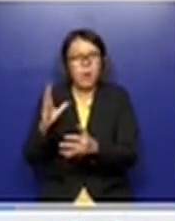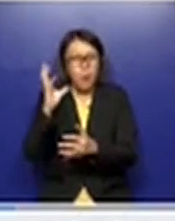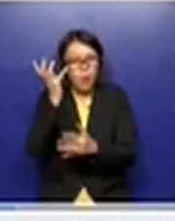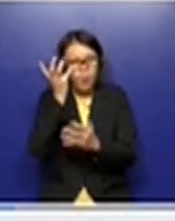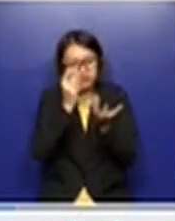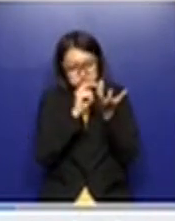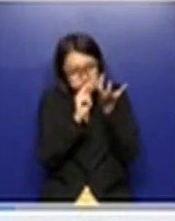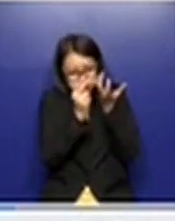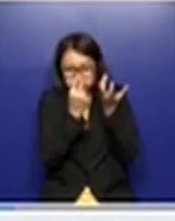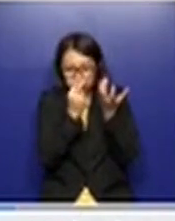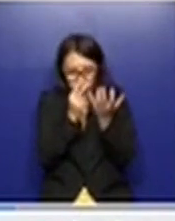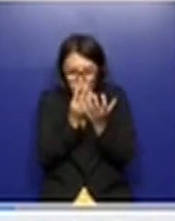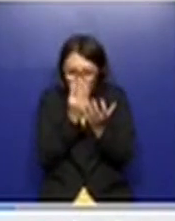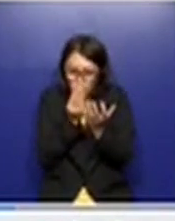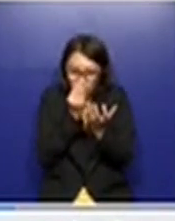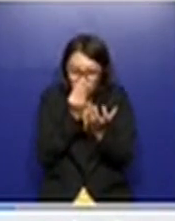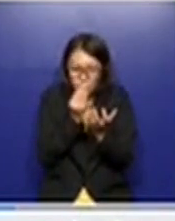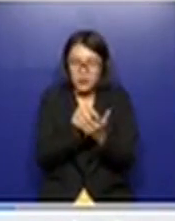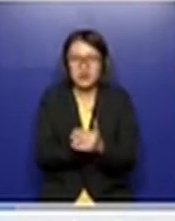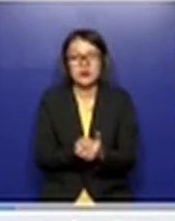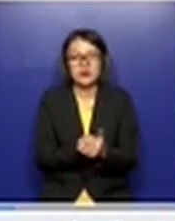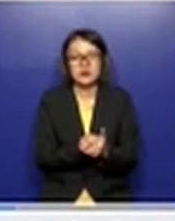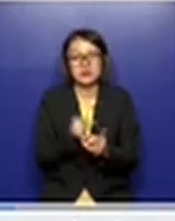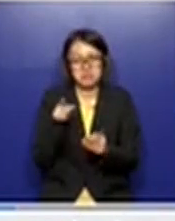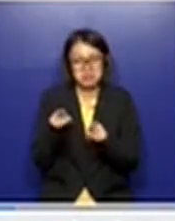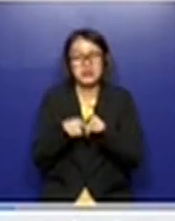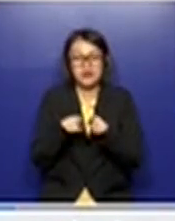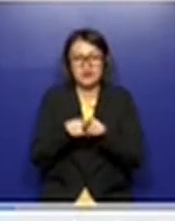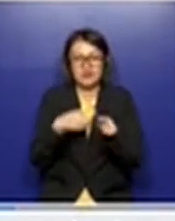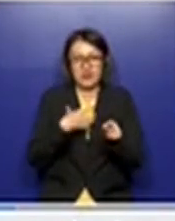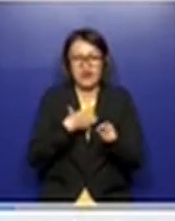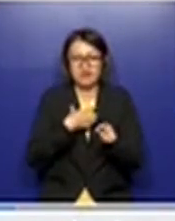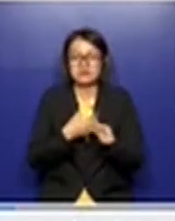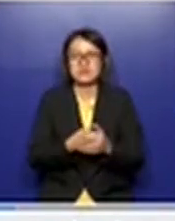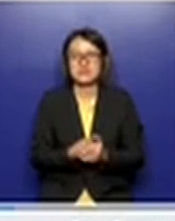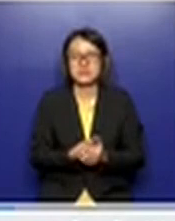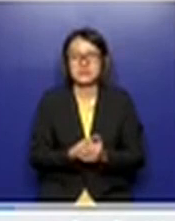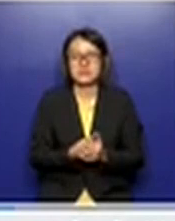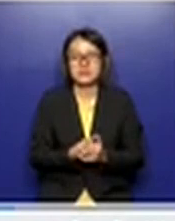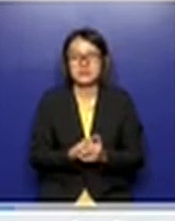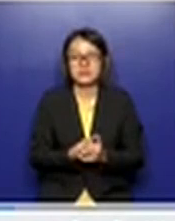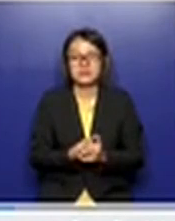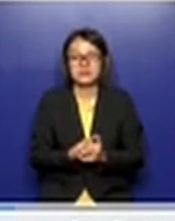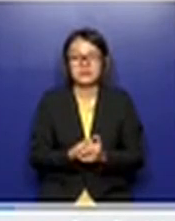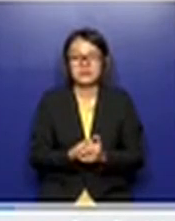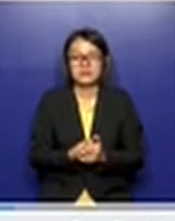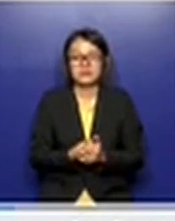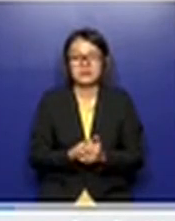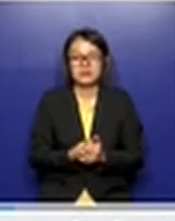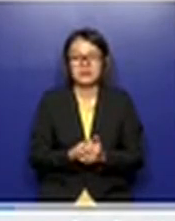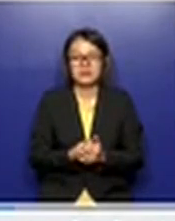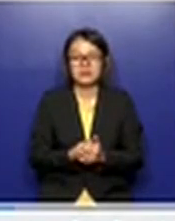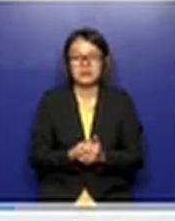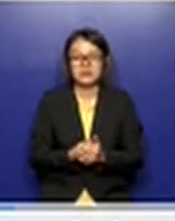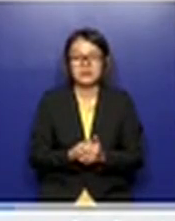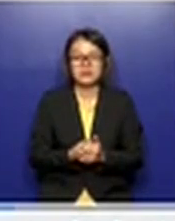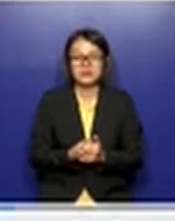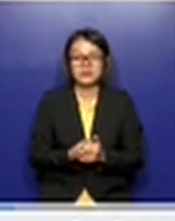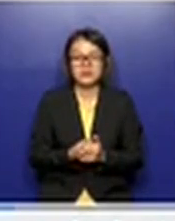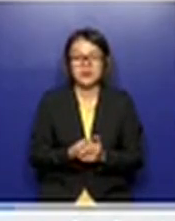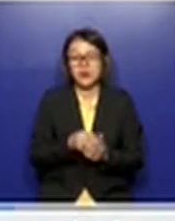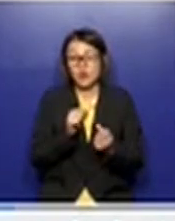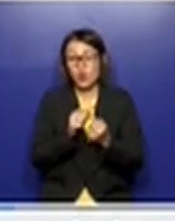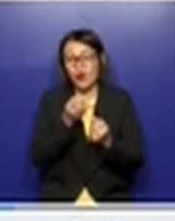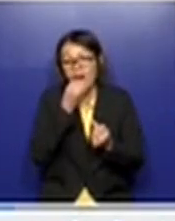ชน์ต่อธุรกิจทางด้านอาหารซึ่งเรามีต้นทุนสูงอยู่แล้วสำหรับธุรกิจด้านธุรกิจด้านอาห